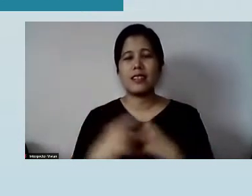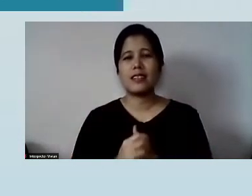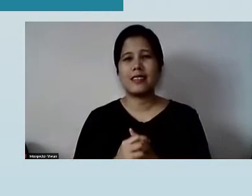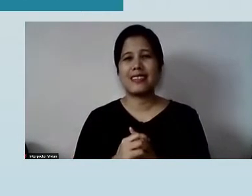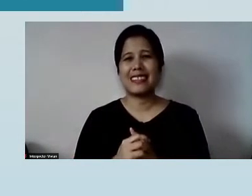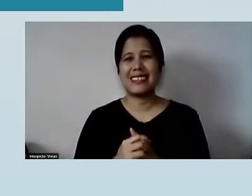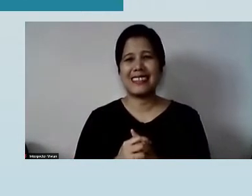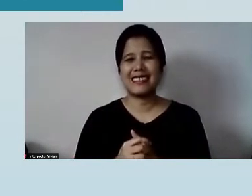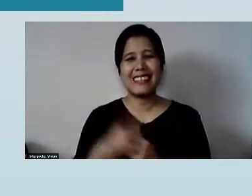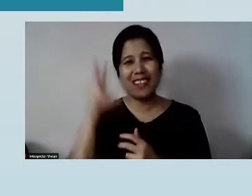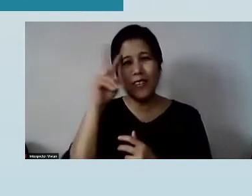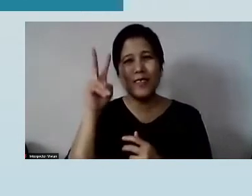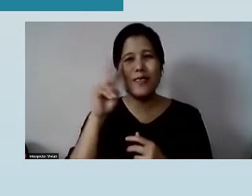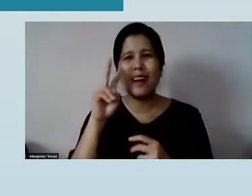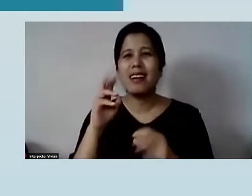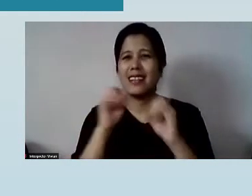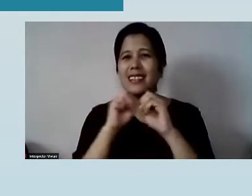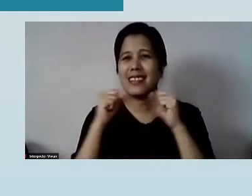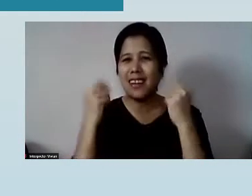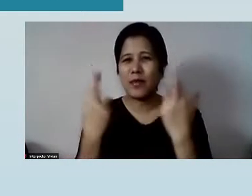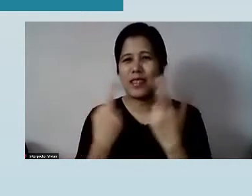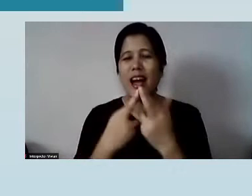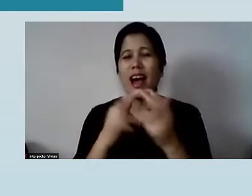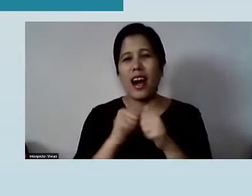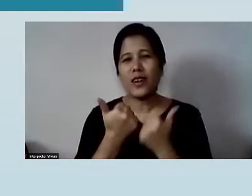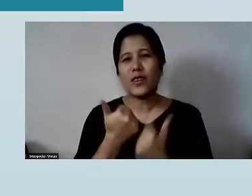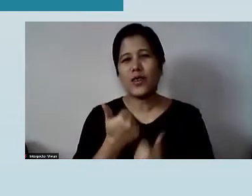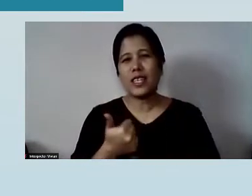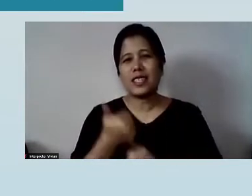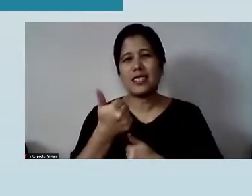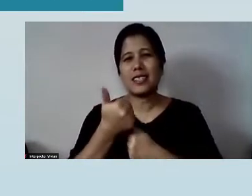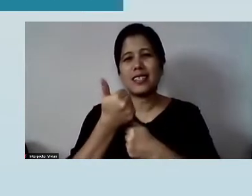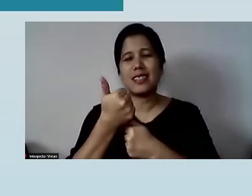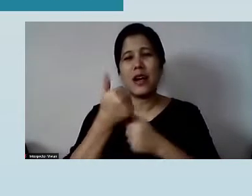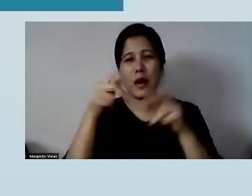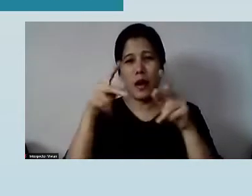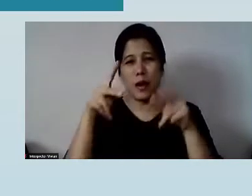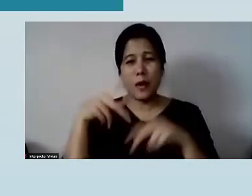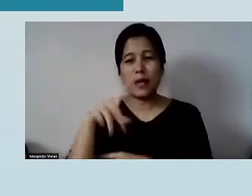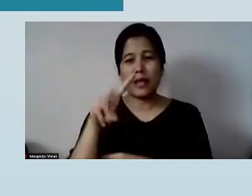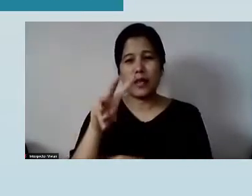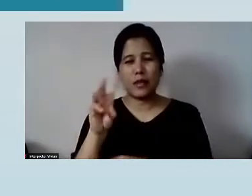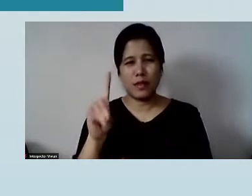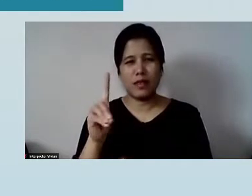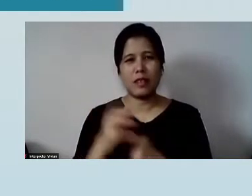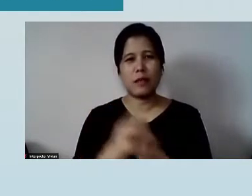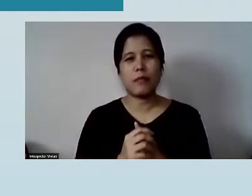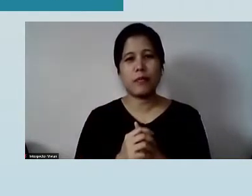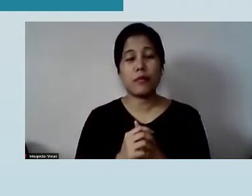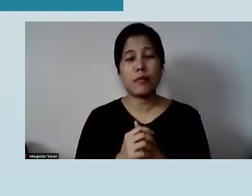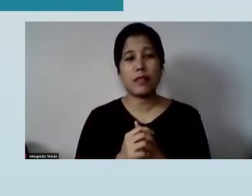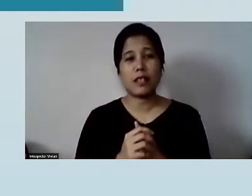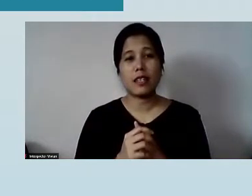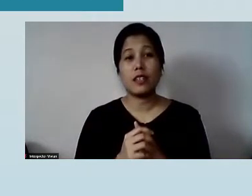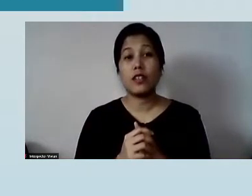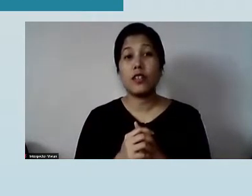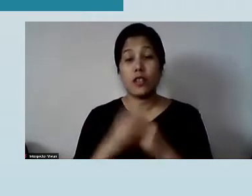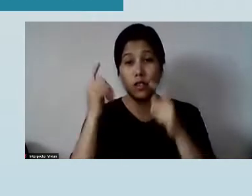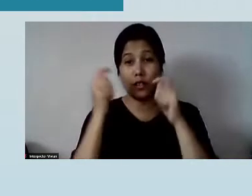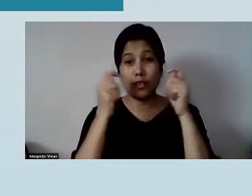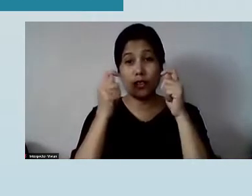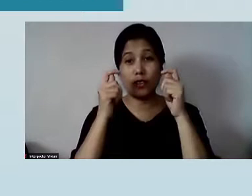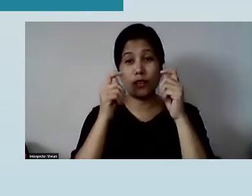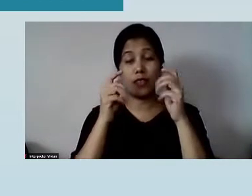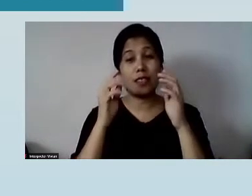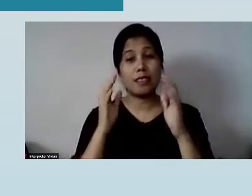Vivian ng seminar on how to assist persons with disabilities in the, for tourism frontliners,